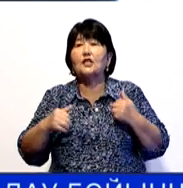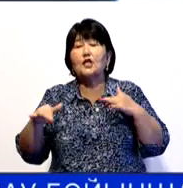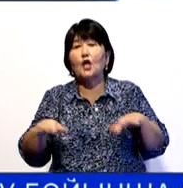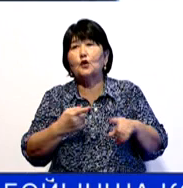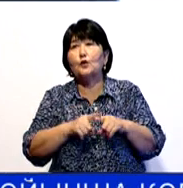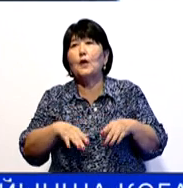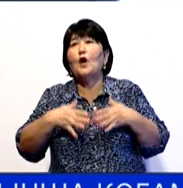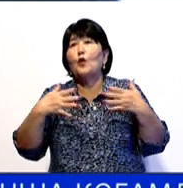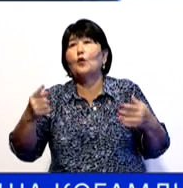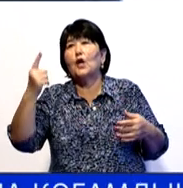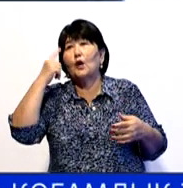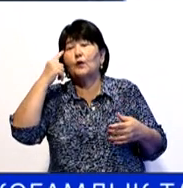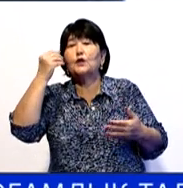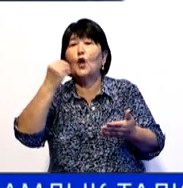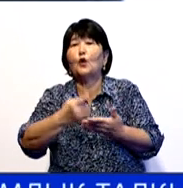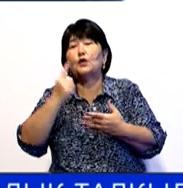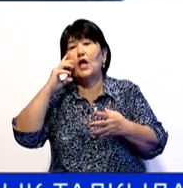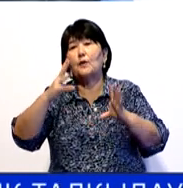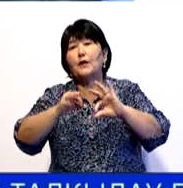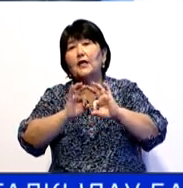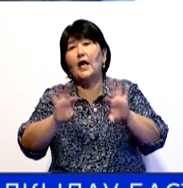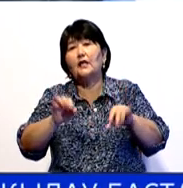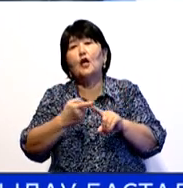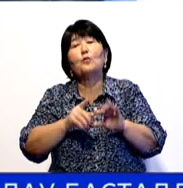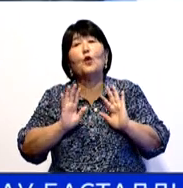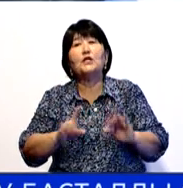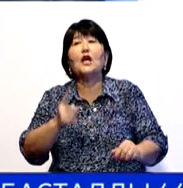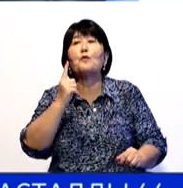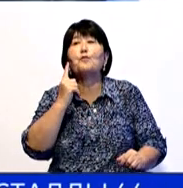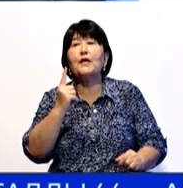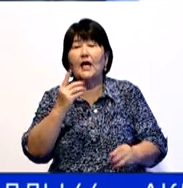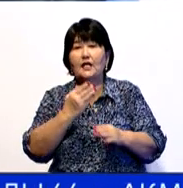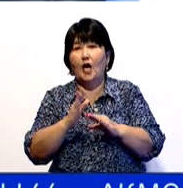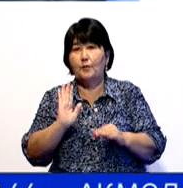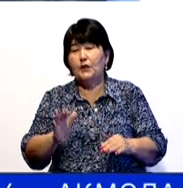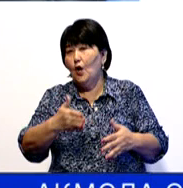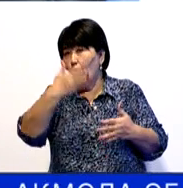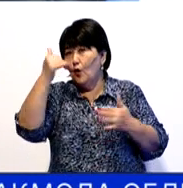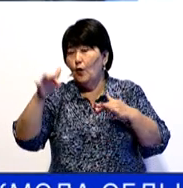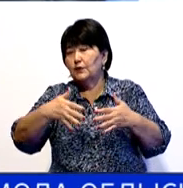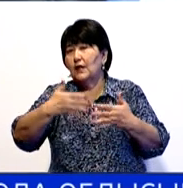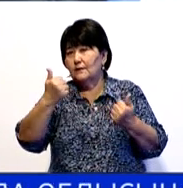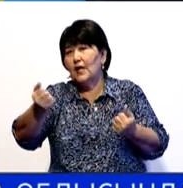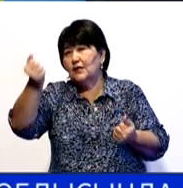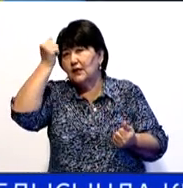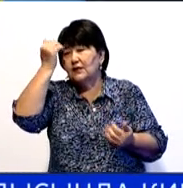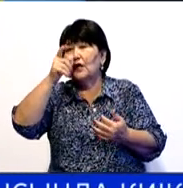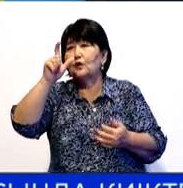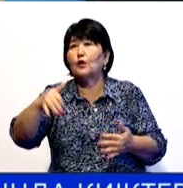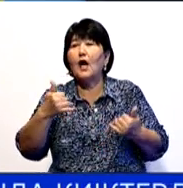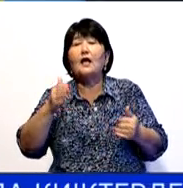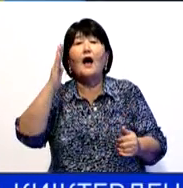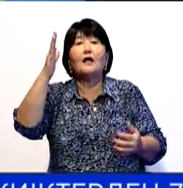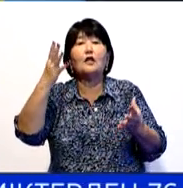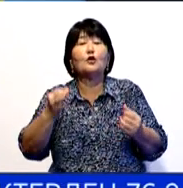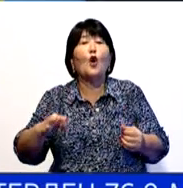туралы орамды ойлар мен құнды пікірлер айтылды. Бұл тек бір парасы ғана. Ұмытылмас іс, өшпес із қалдырған тұлғаның құрметіне алдағы